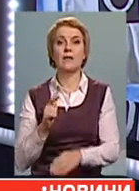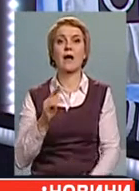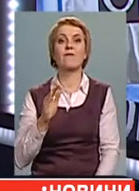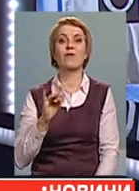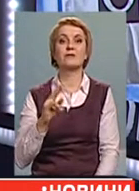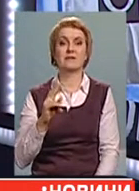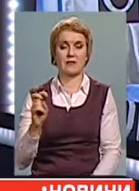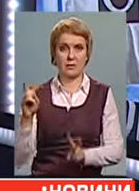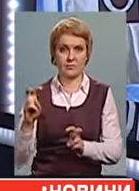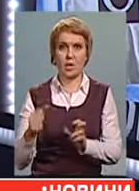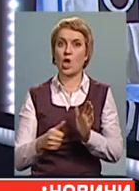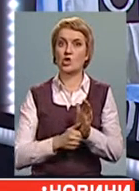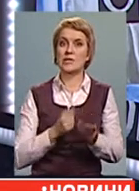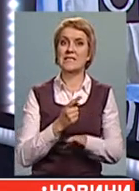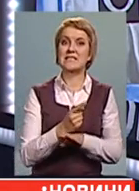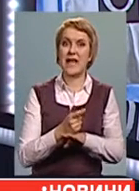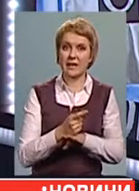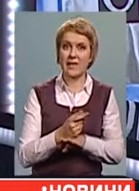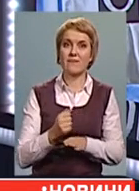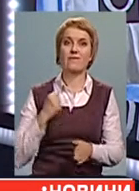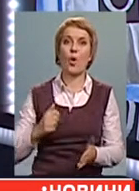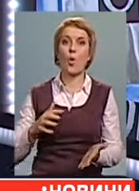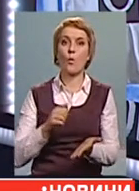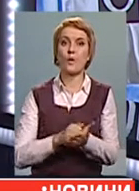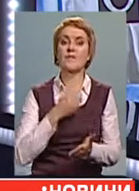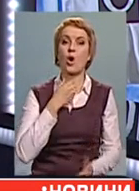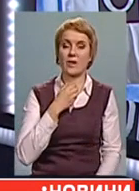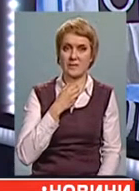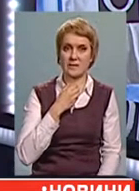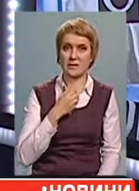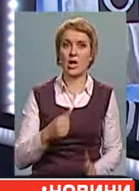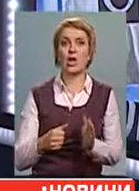зафіксували артилерію на території, якою не контролює Україна. Зокрема, в районі Сонцевого. Це за 60 кілометрів від Маріуполя. Там